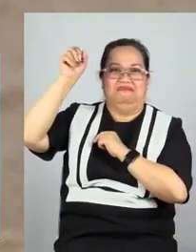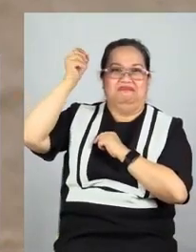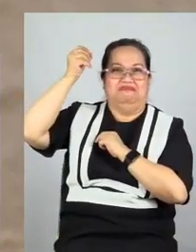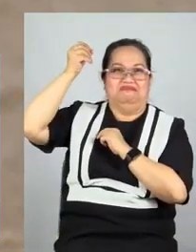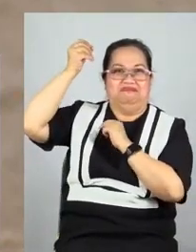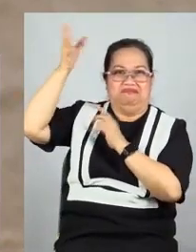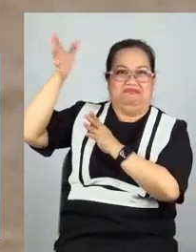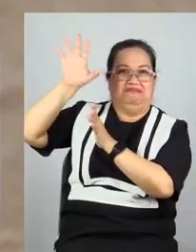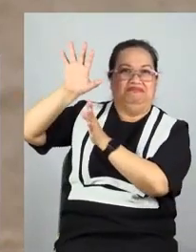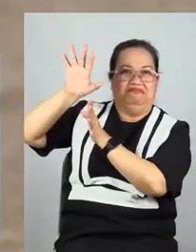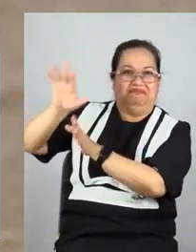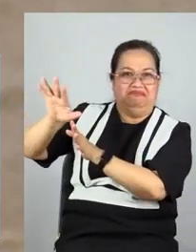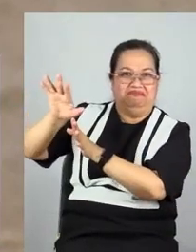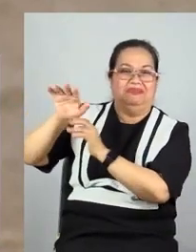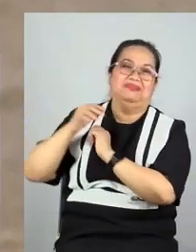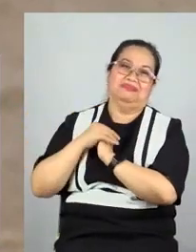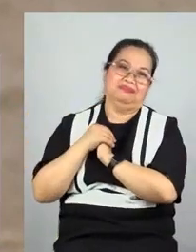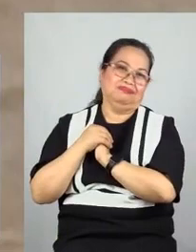Isinantabi niya po yun.